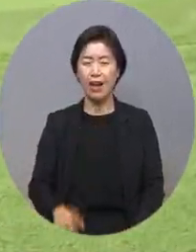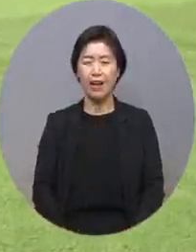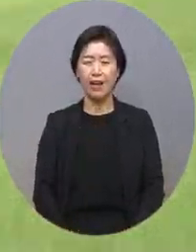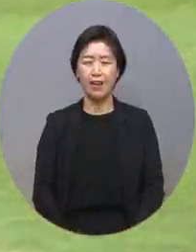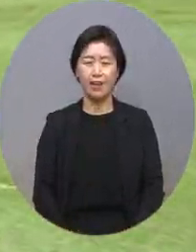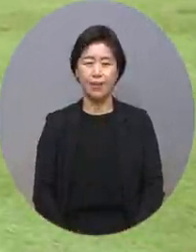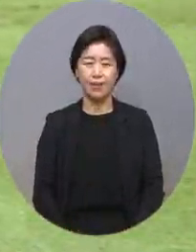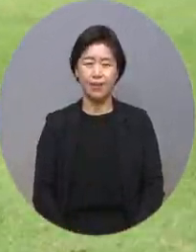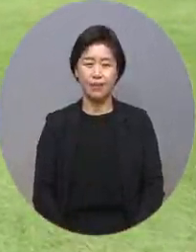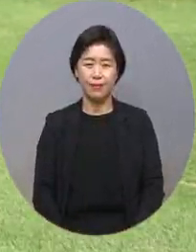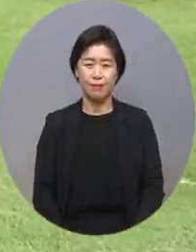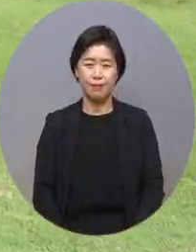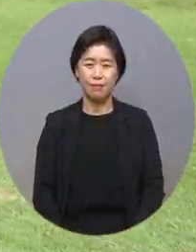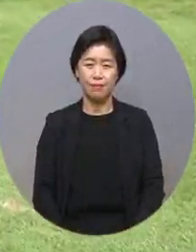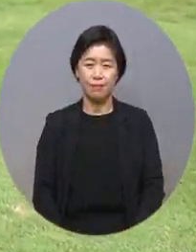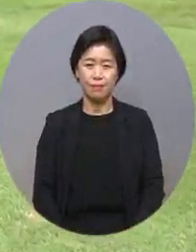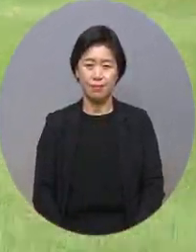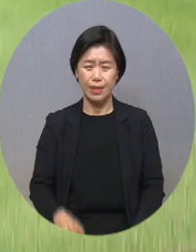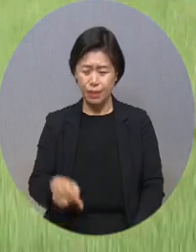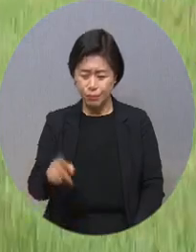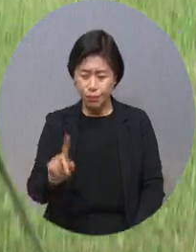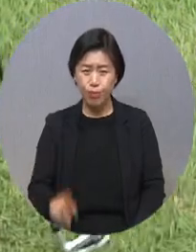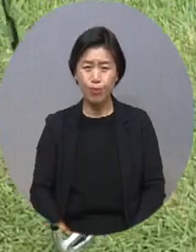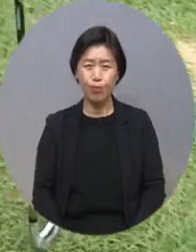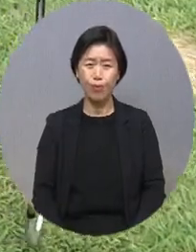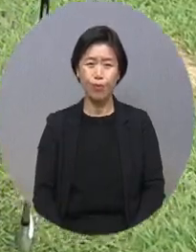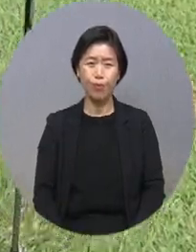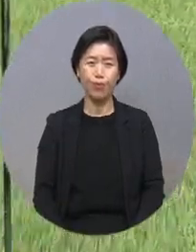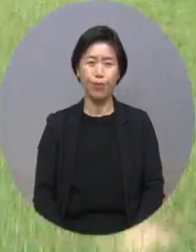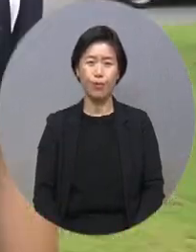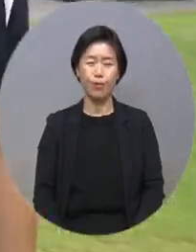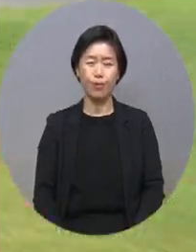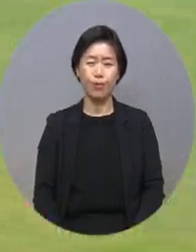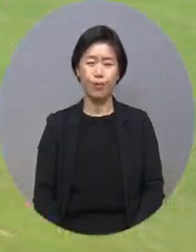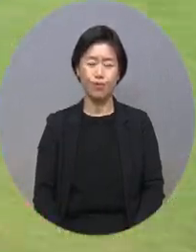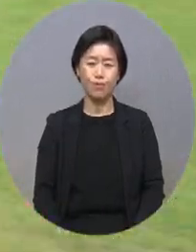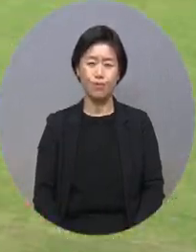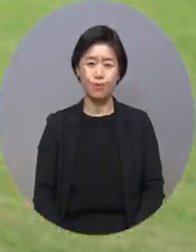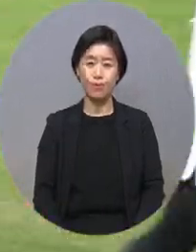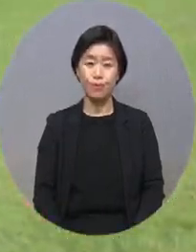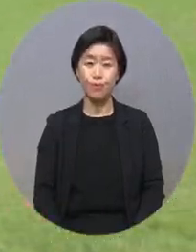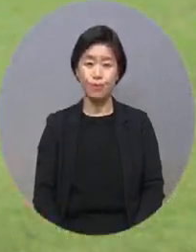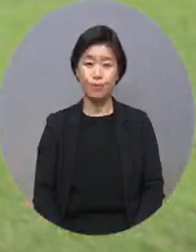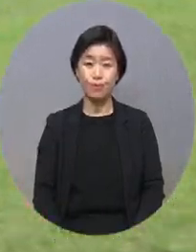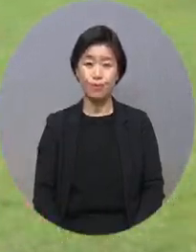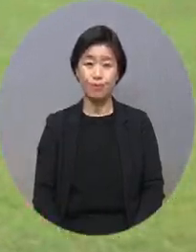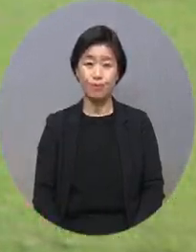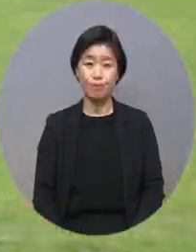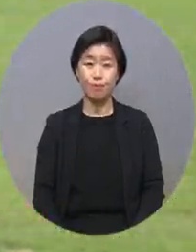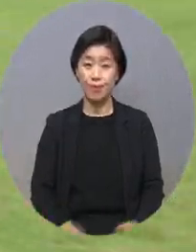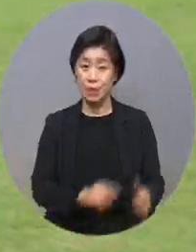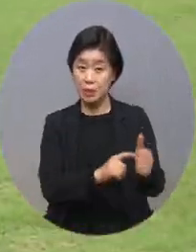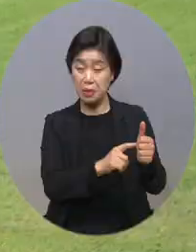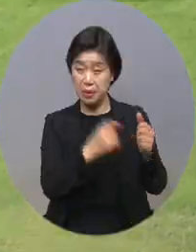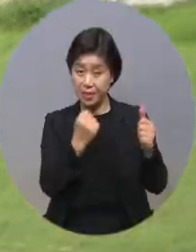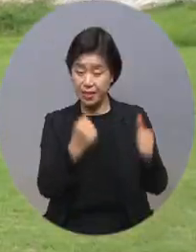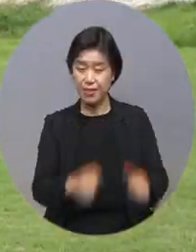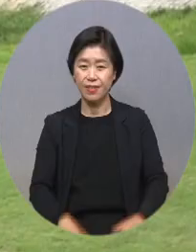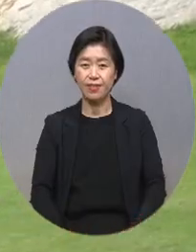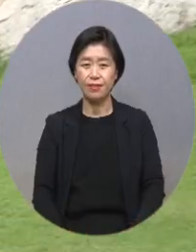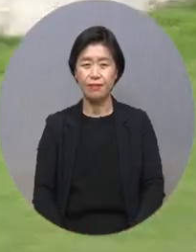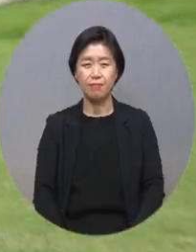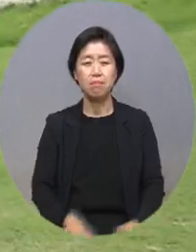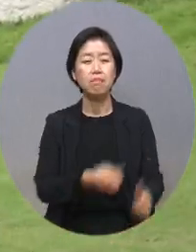진짜. 이 완전 진흙탕 싸움이구만 진짜. 진짜. 나 영훈이 화이팅. 오케이. 영훈이 화이팅.